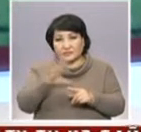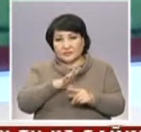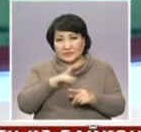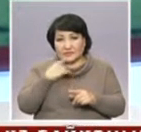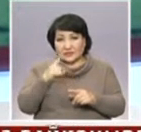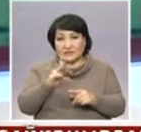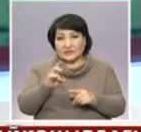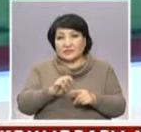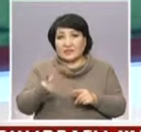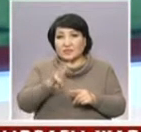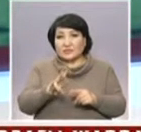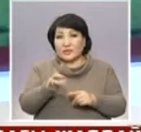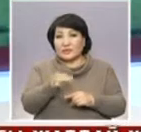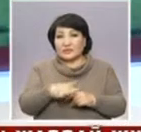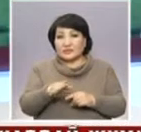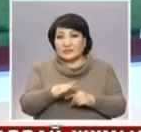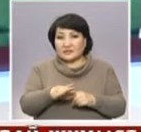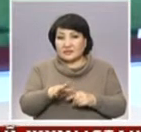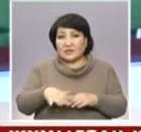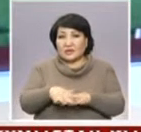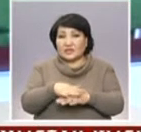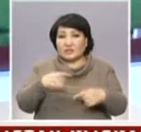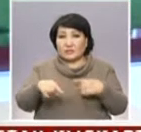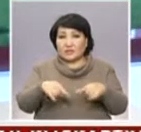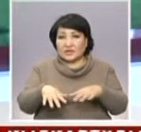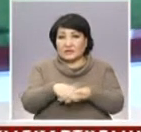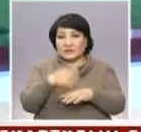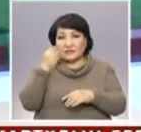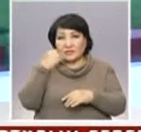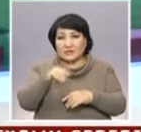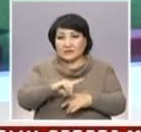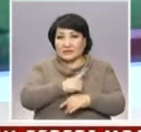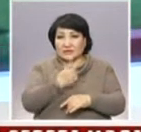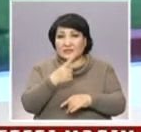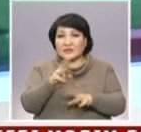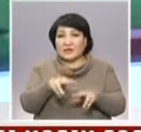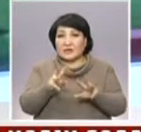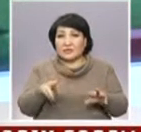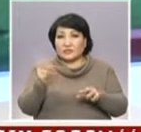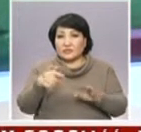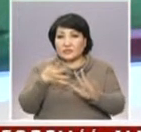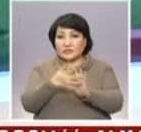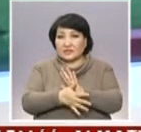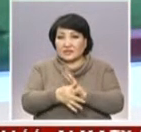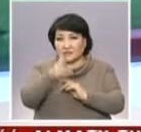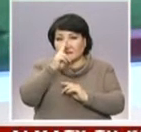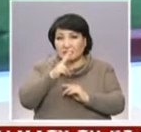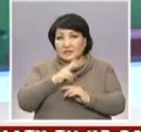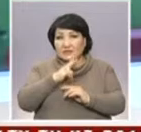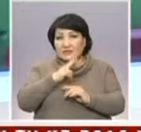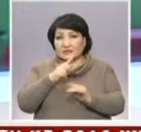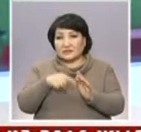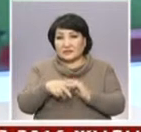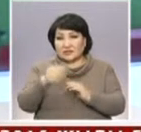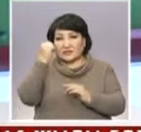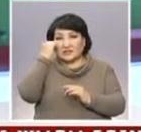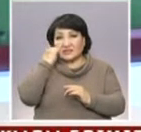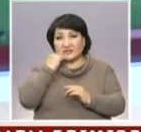тұрғындары ауладағы футбол алаңының сапасына наразы. 2 миллион теңге жұмсалған нысанның 2 айдың ішінде тозығы жетіп, торлары